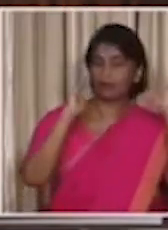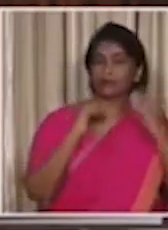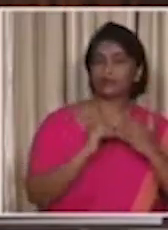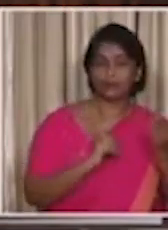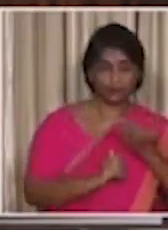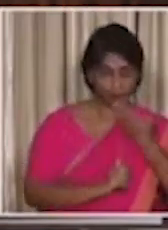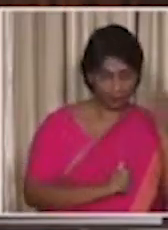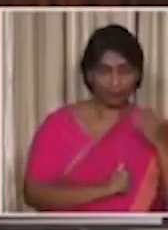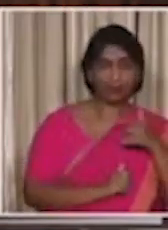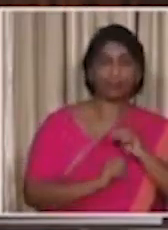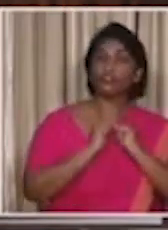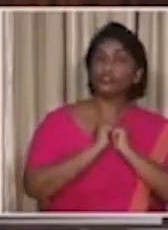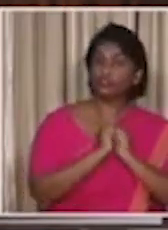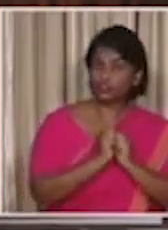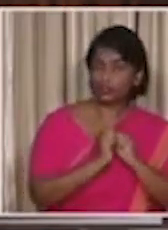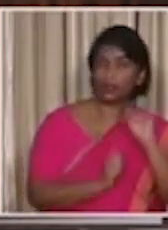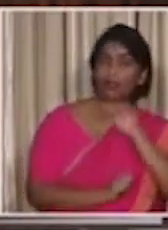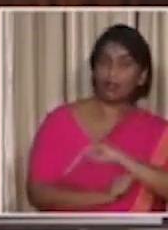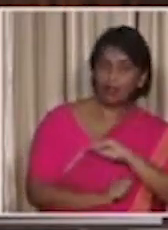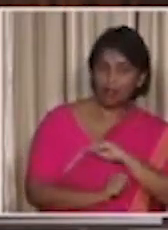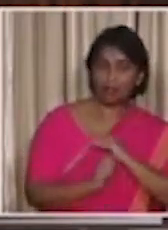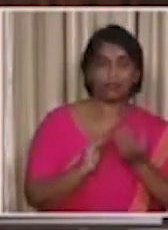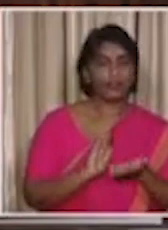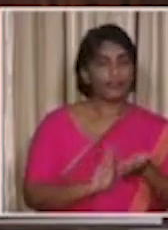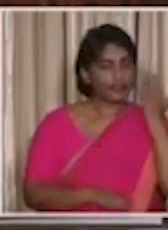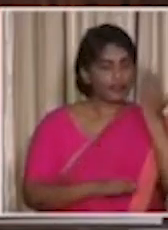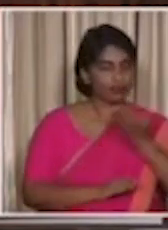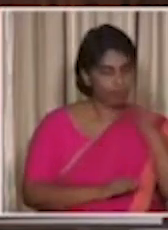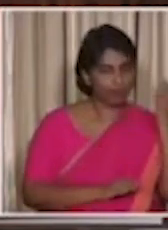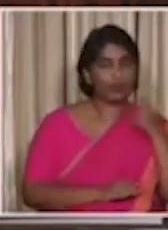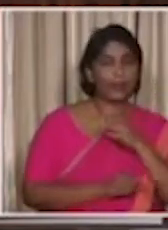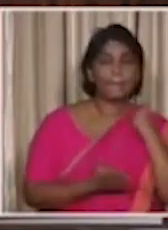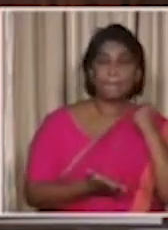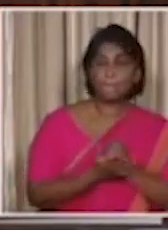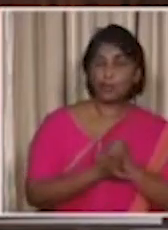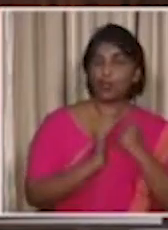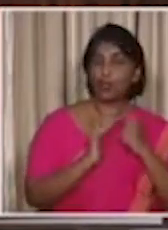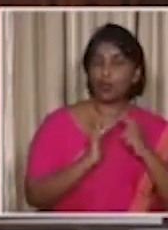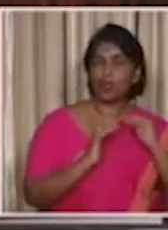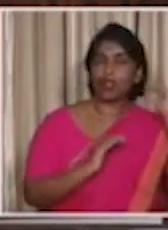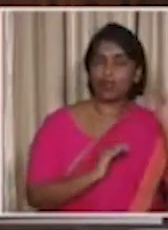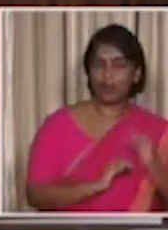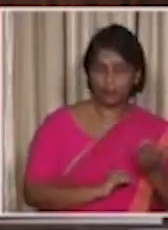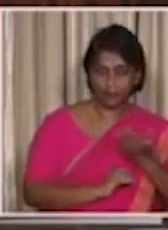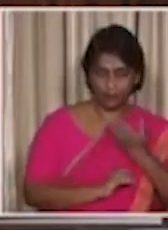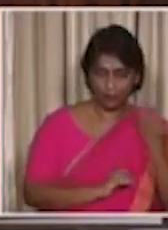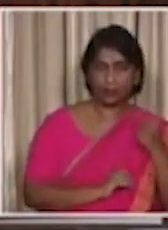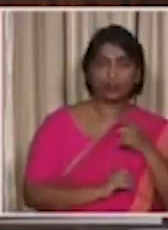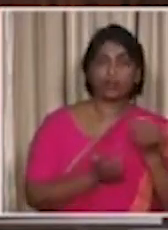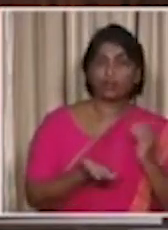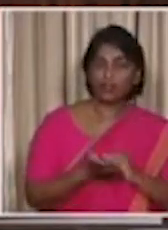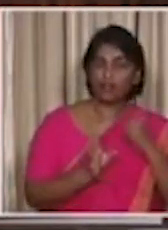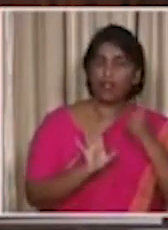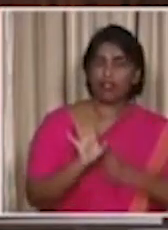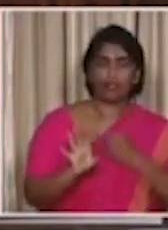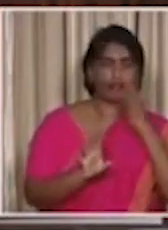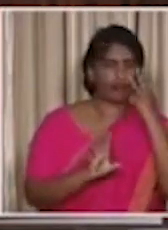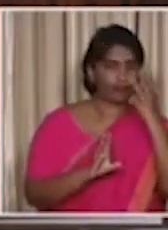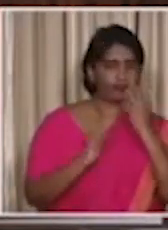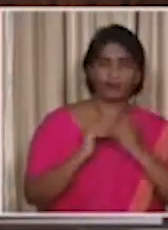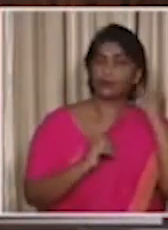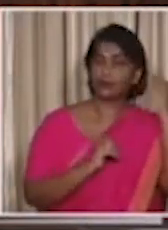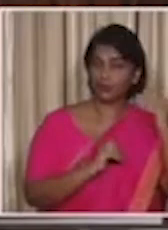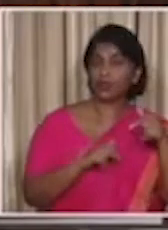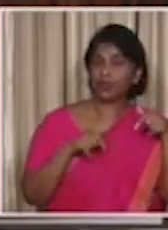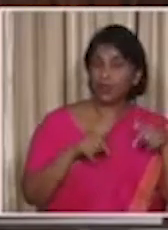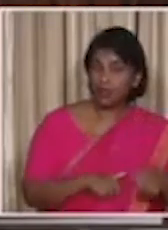පුළුවන් රැකියා ආදායම් මාර්ග වැඩි කරන්නට පුළුවන් බැංකු පොලිය අඩු කරන්නට පුළුවන් තව අවුරුදු 3ක් ගත වෙද්දී